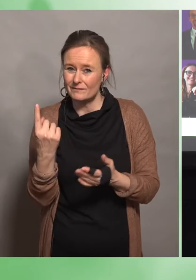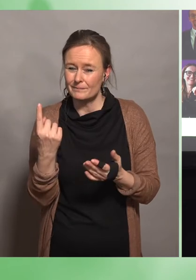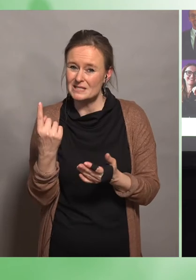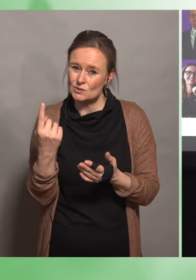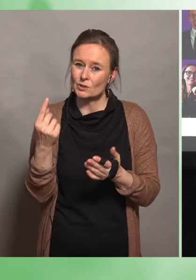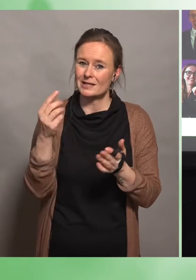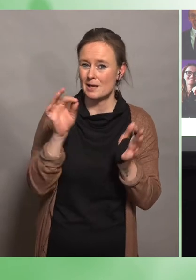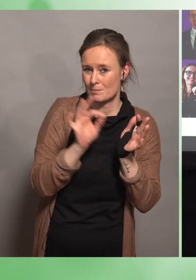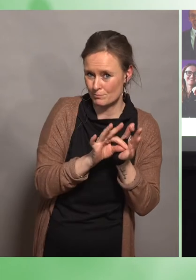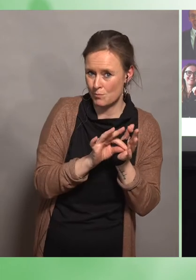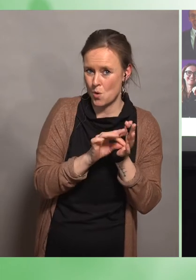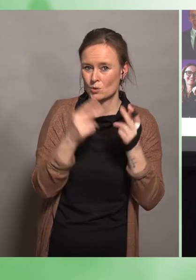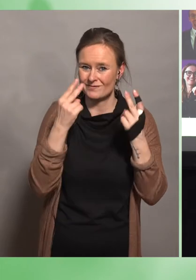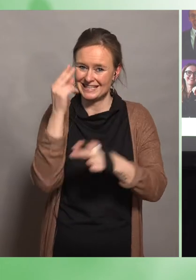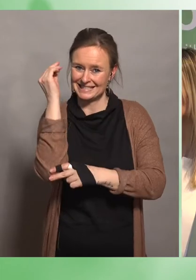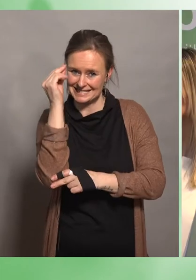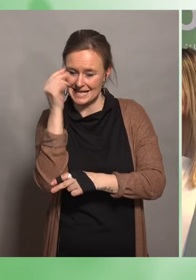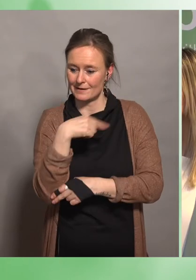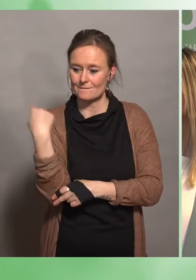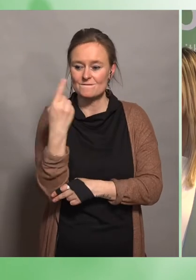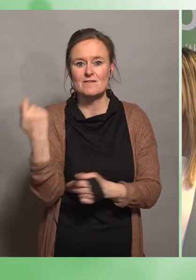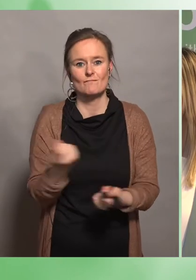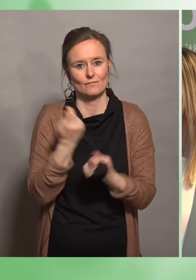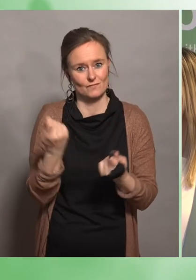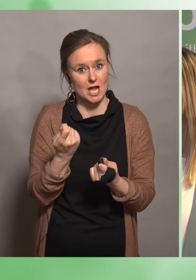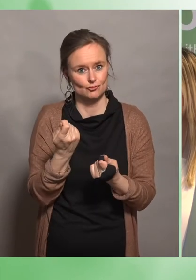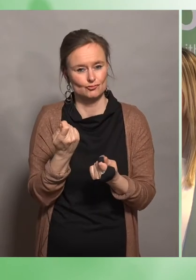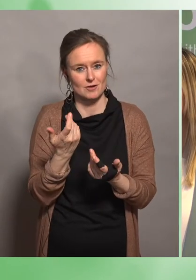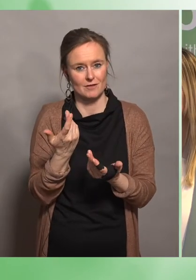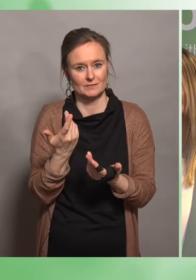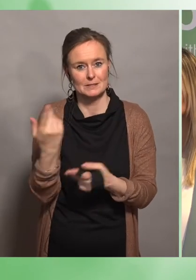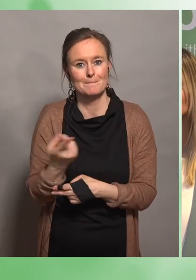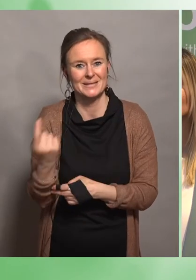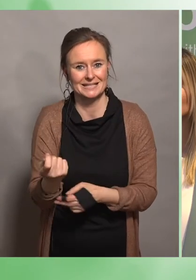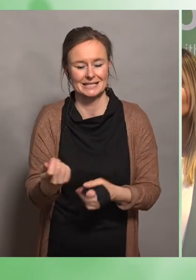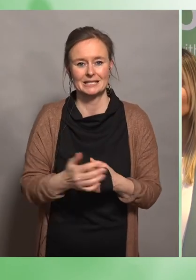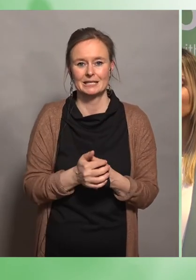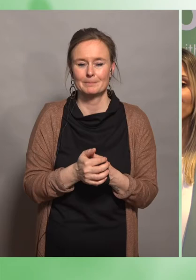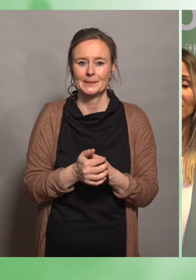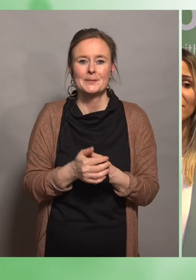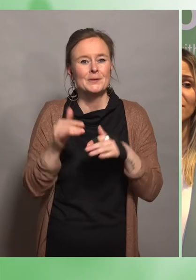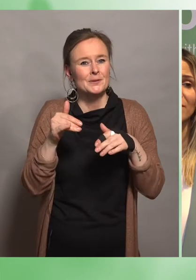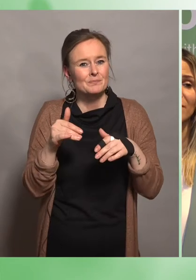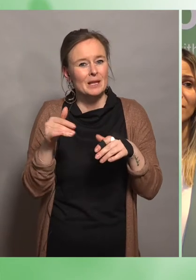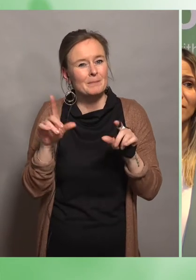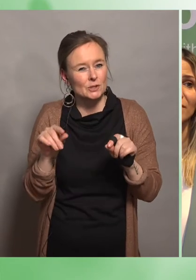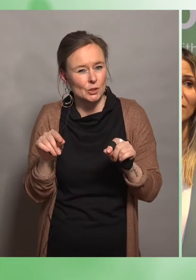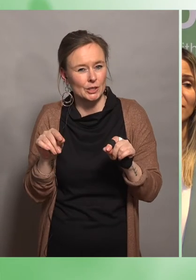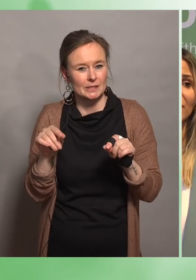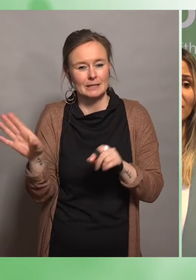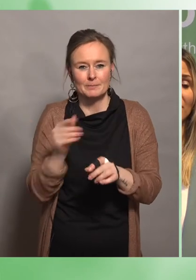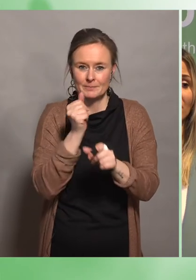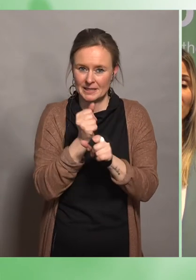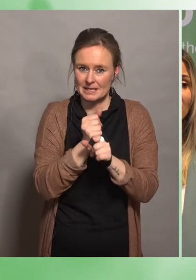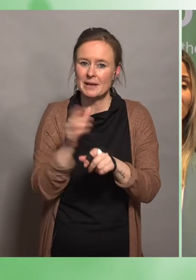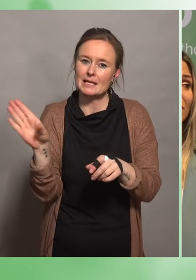noch, also wir sind ein Wirtschaftsbetrieb, und das ist ganz wichtig festzuhalten. Das heißt, der Mitarbeiter, die